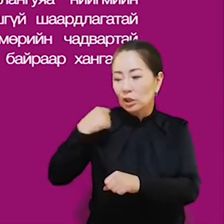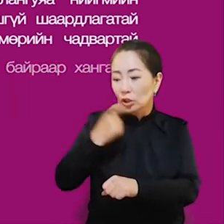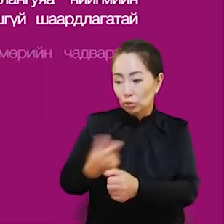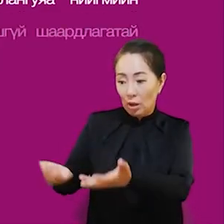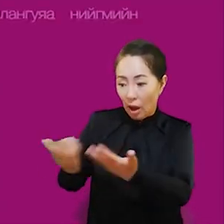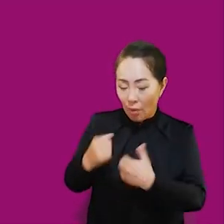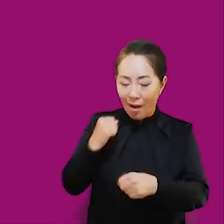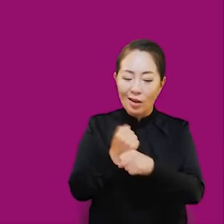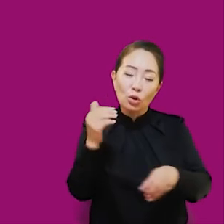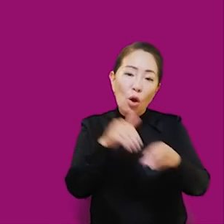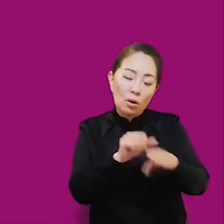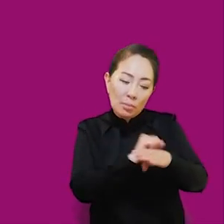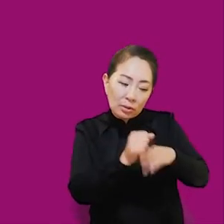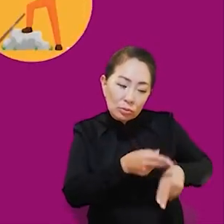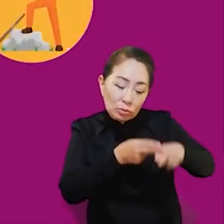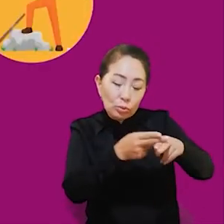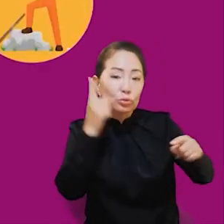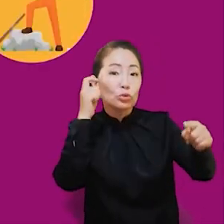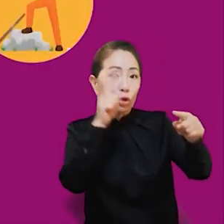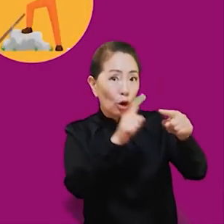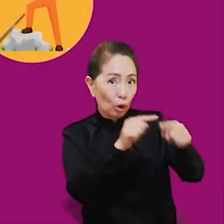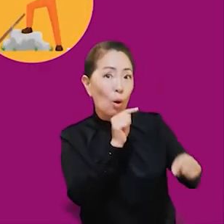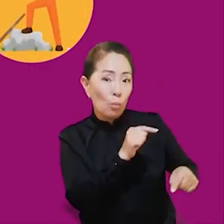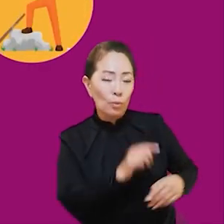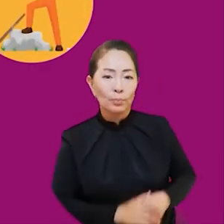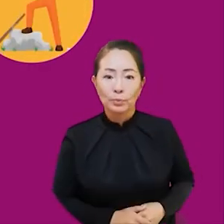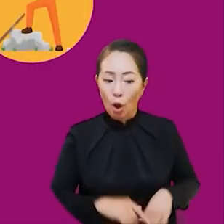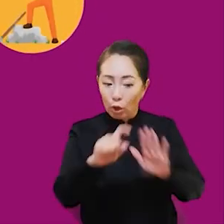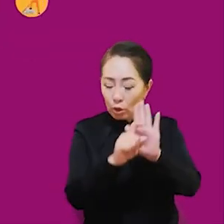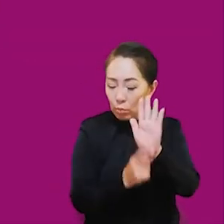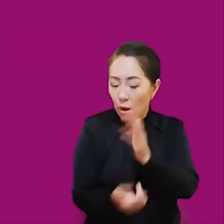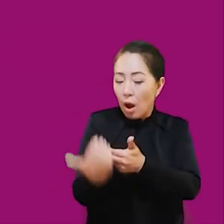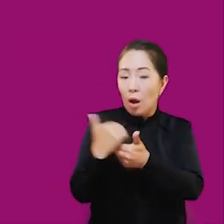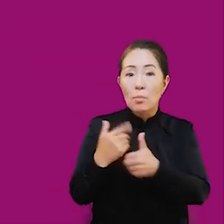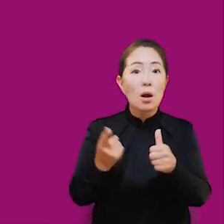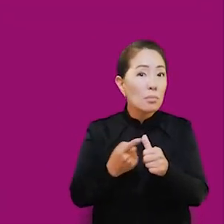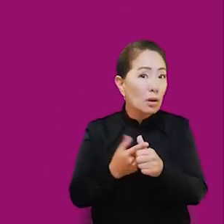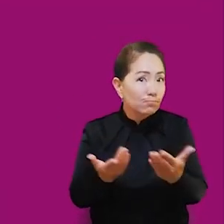ажлын байраар хангахад хөтөлбөрийн зорилго оршин. Хөтөлбөрийн хамар хүрээ.